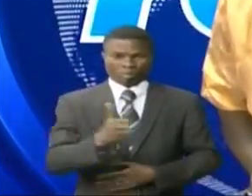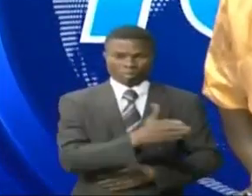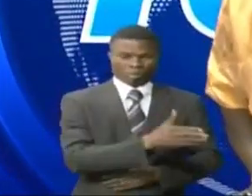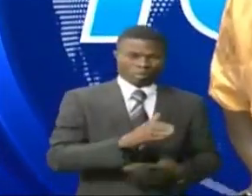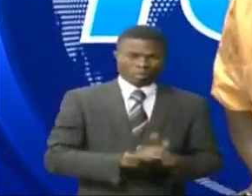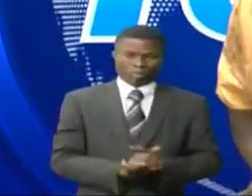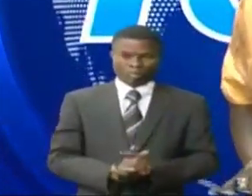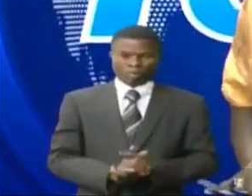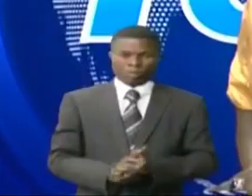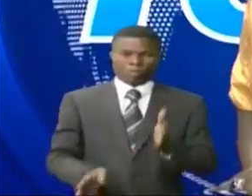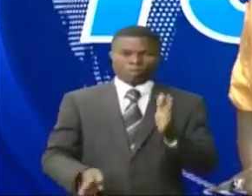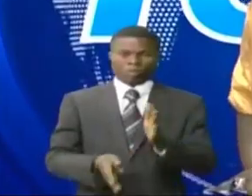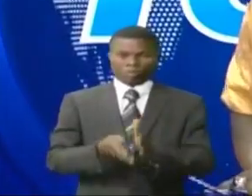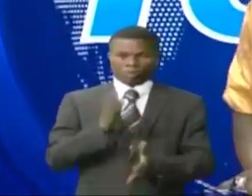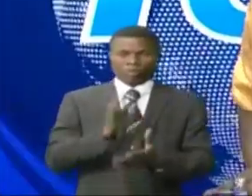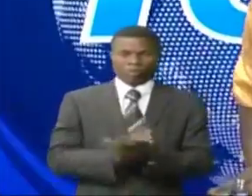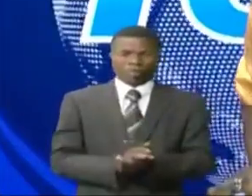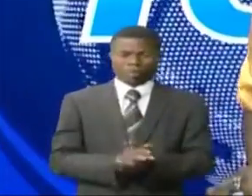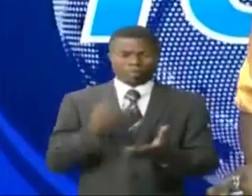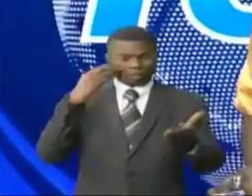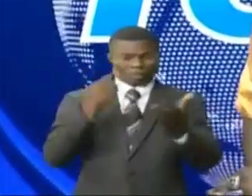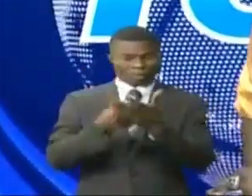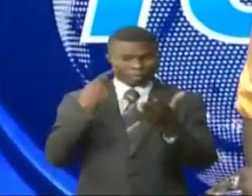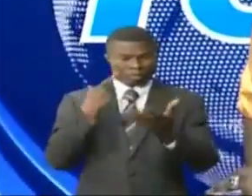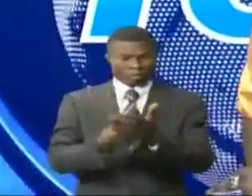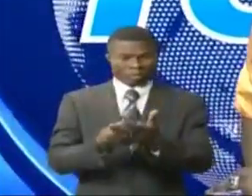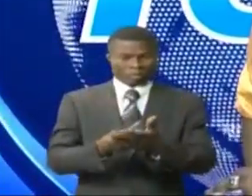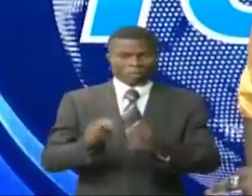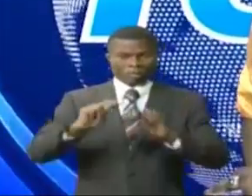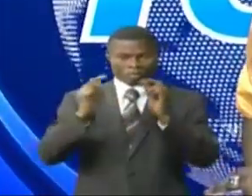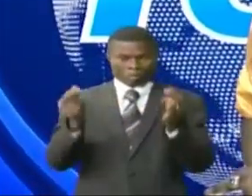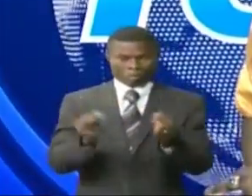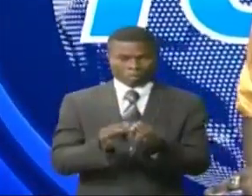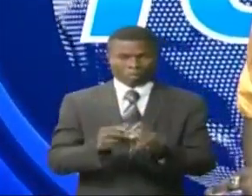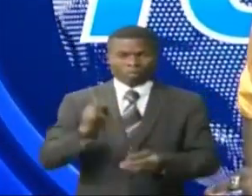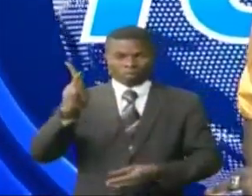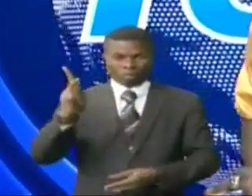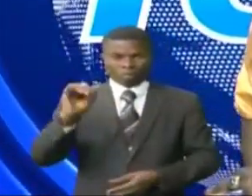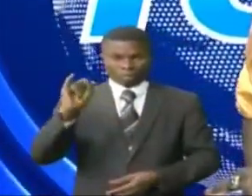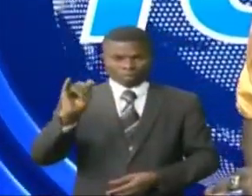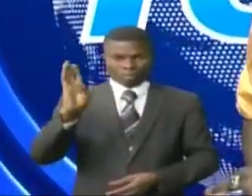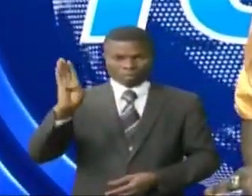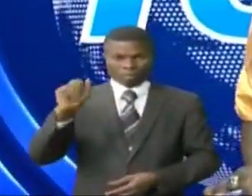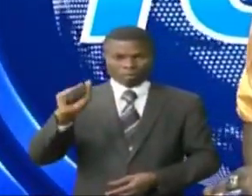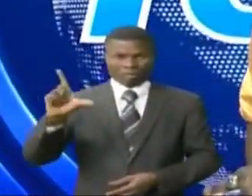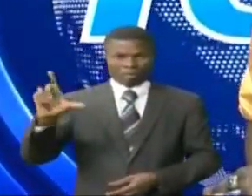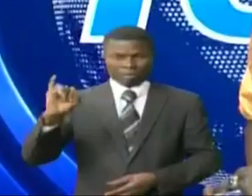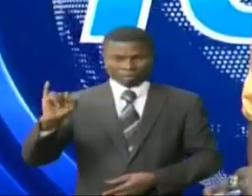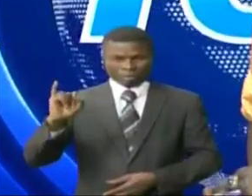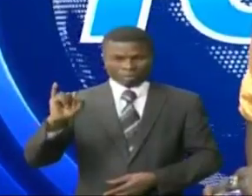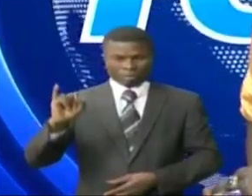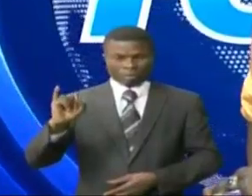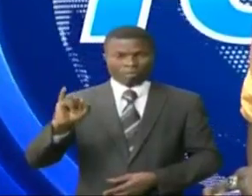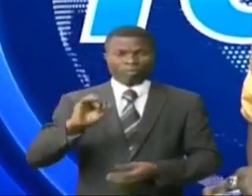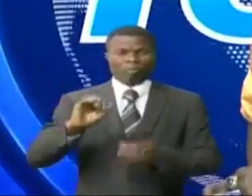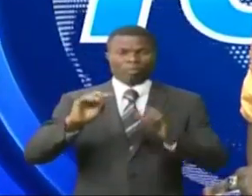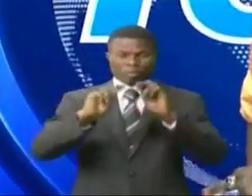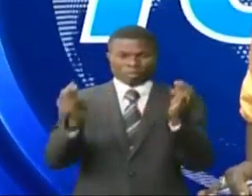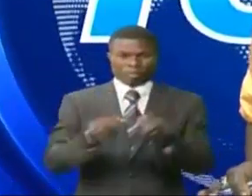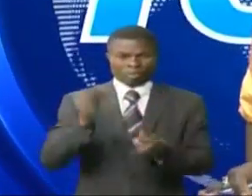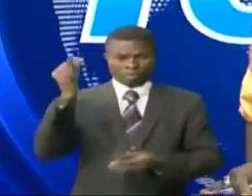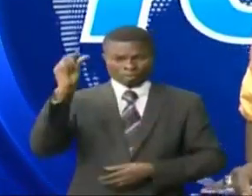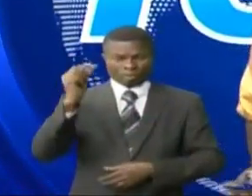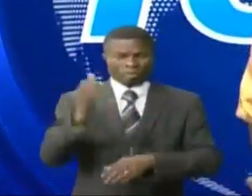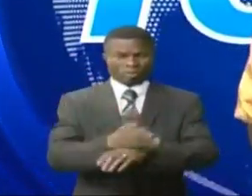En 14 années de présence remarquée de la firme aurifère Kibali Gold Mine dans le concert minier national avec